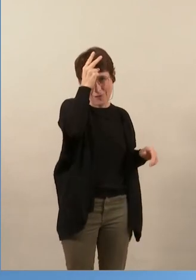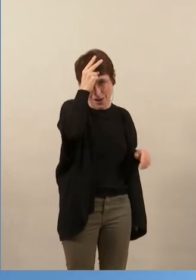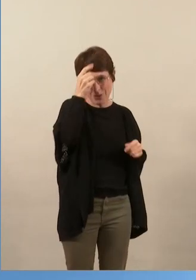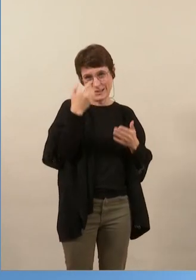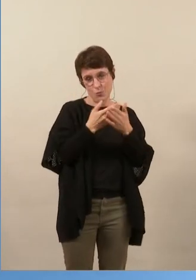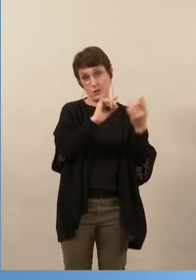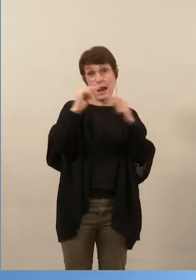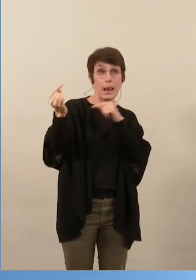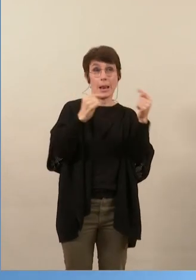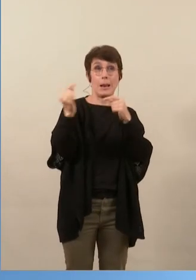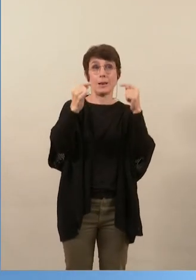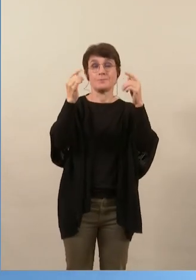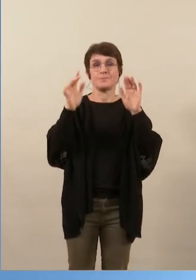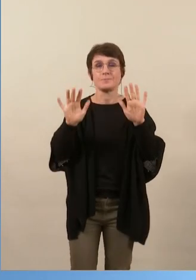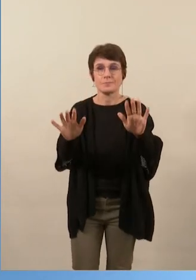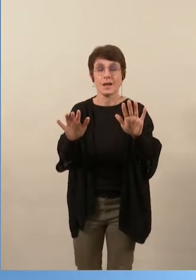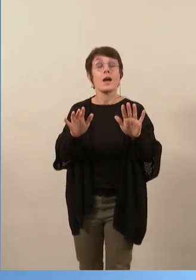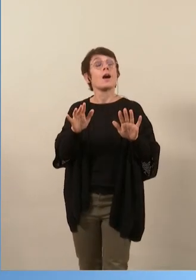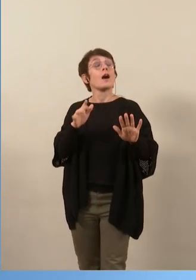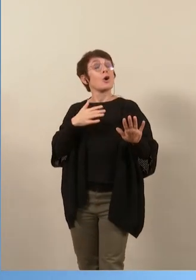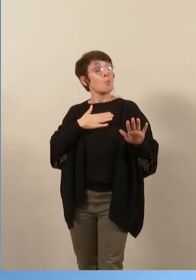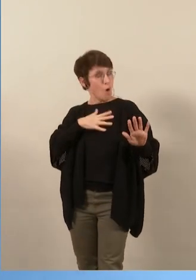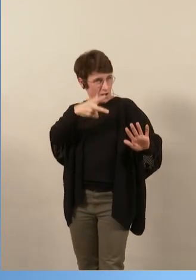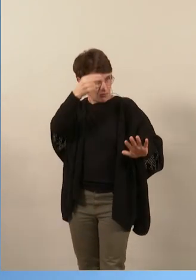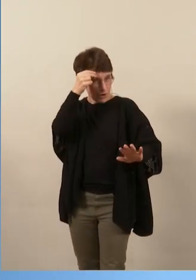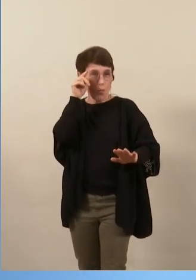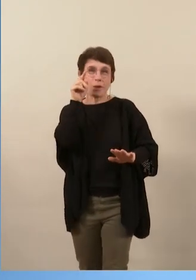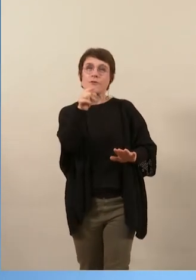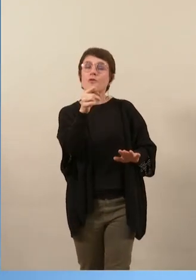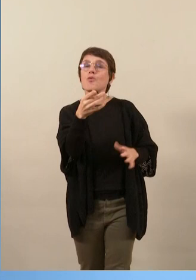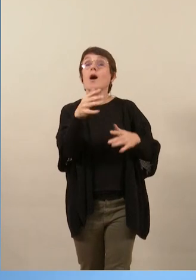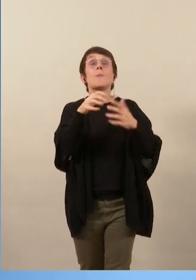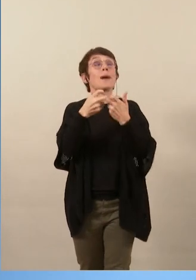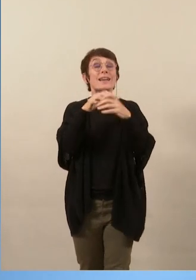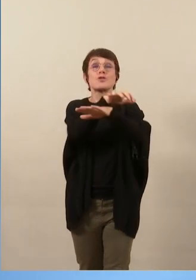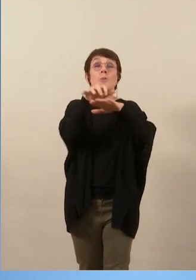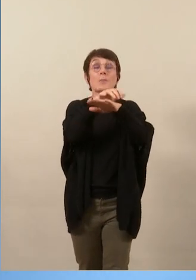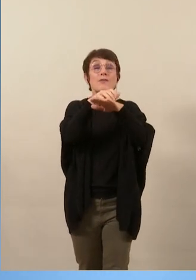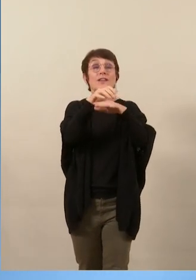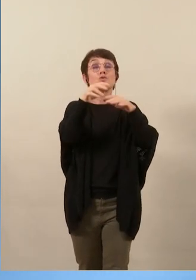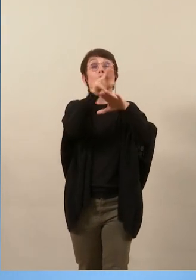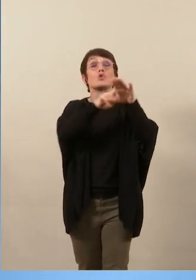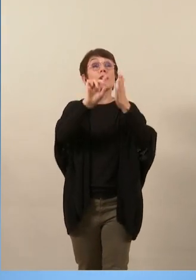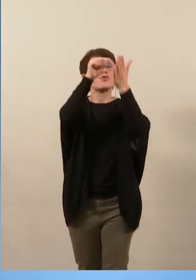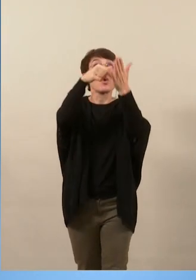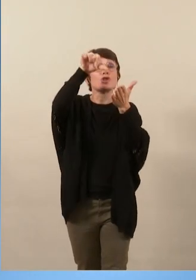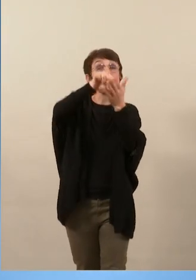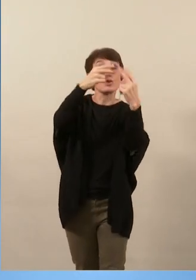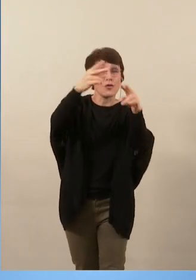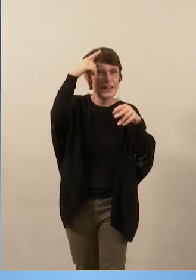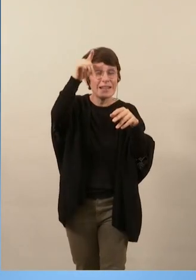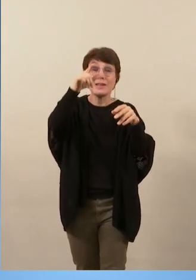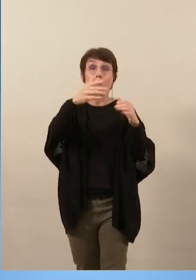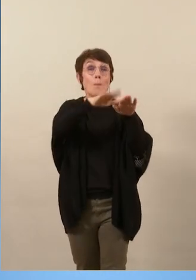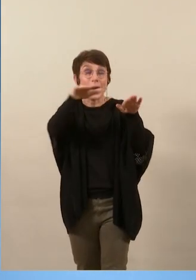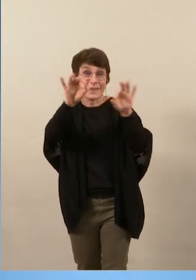sache ça va continuer à coûter j'ai entendu par ailleurs votre argument disant à la préfecture de région on narrive pas à se garer et ben j'espère qu'on vous trouvera à